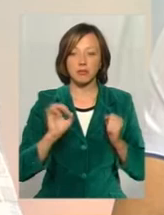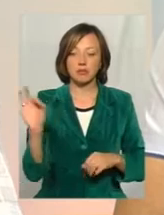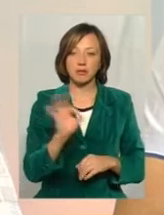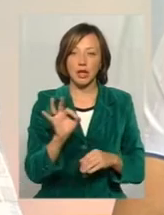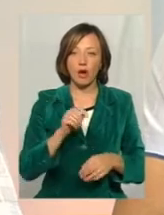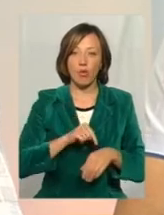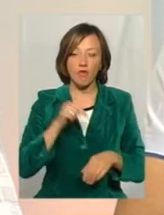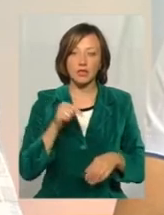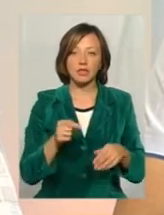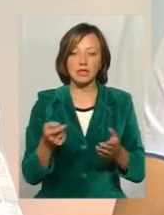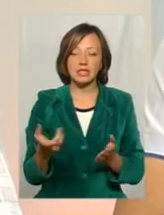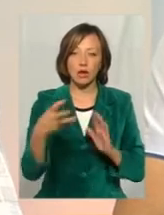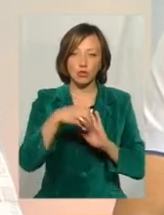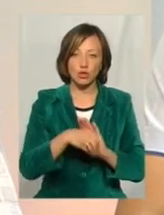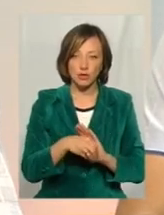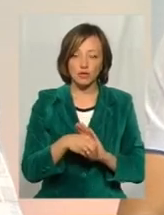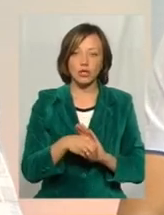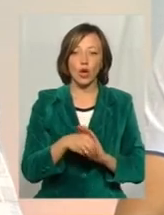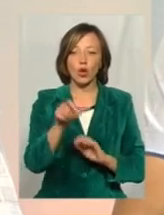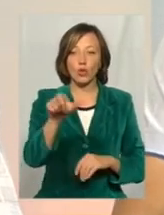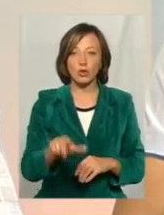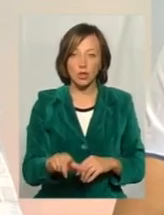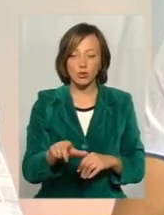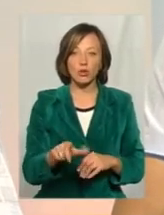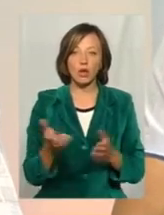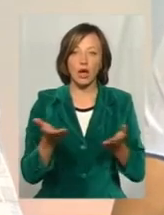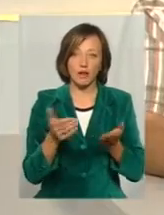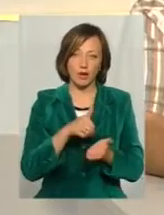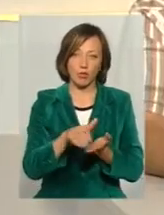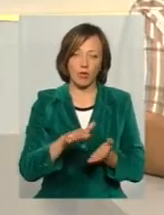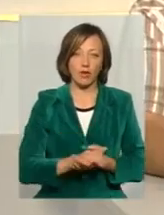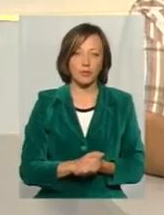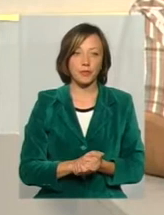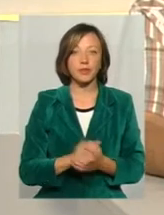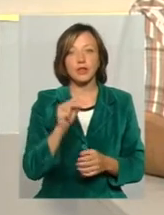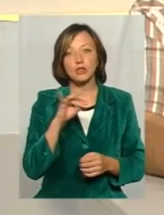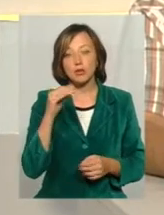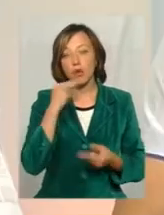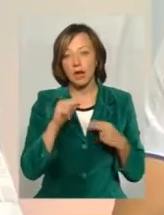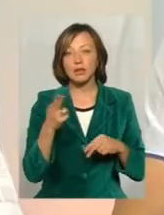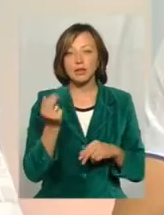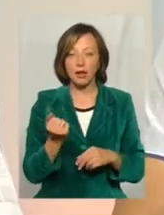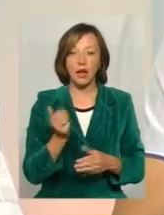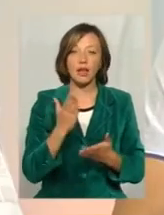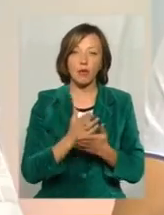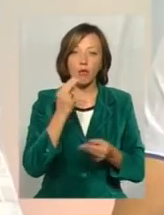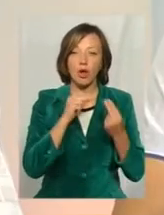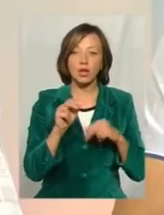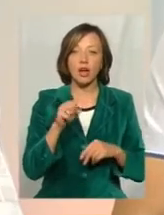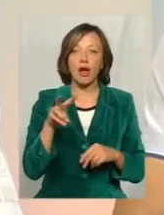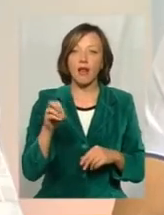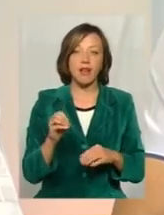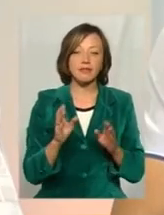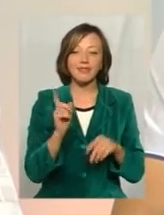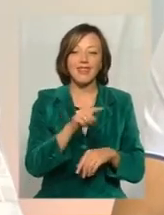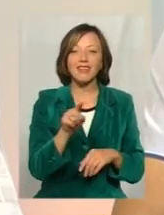реагувати, залучивши ту людину, які відмовили. Чи покращить? Так, дійсно, є покращення, але це є не